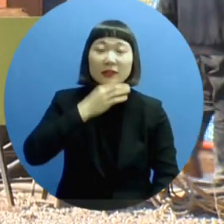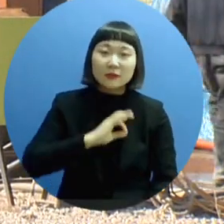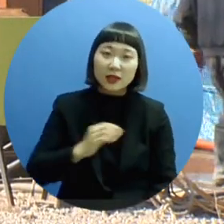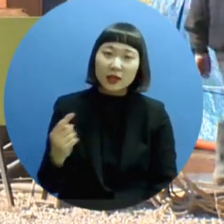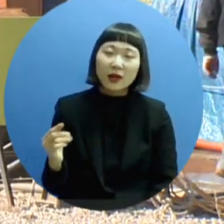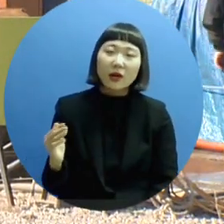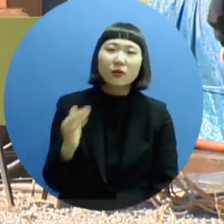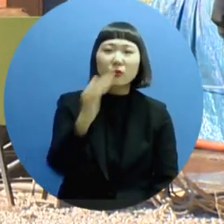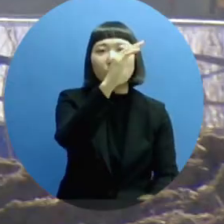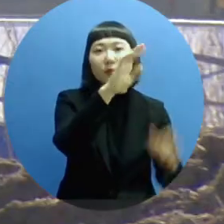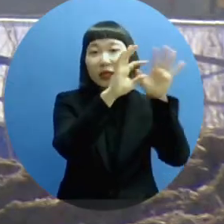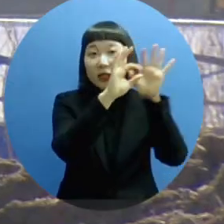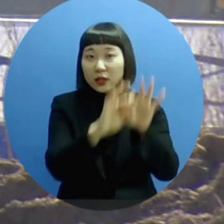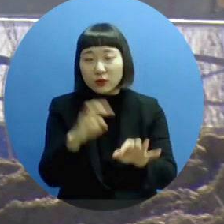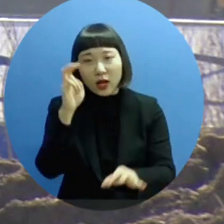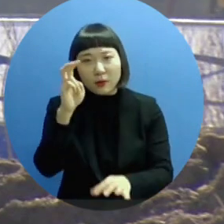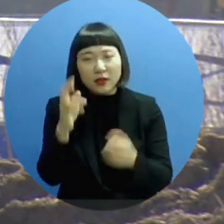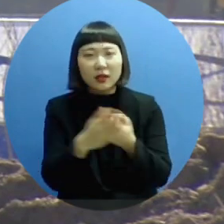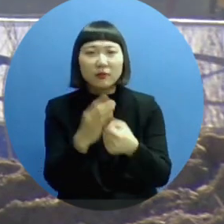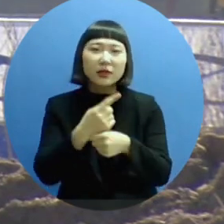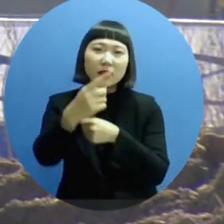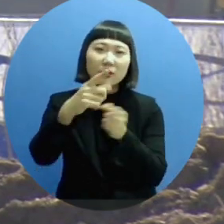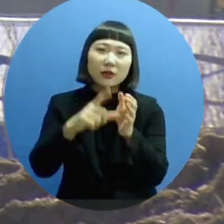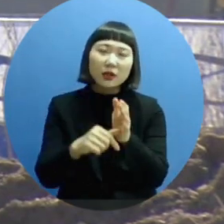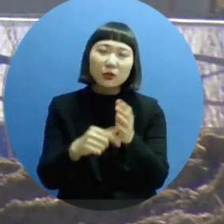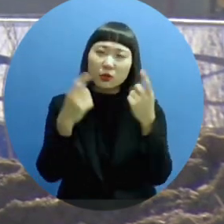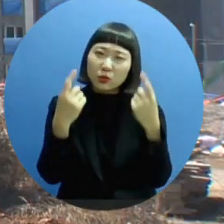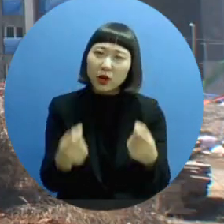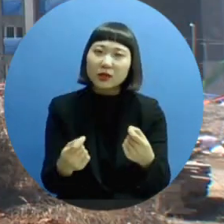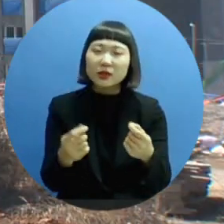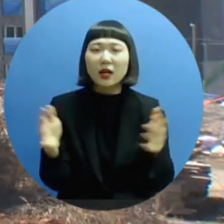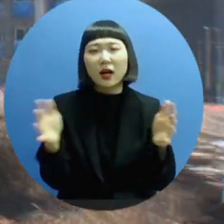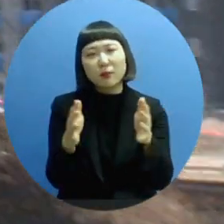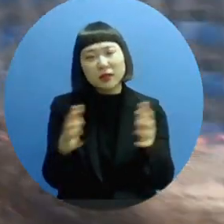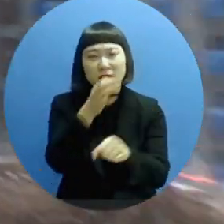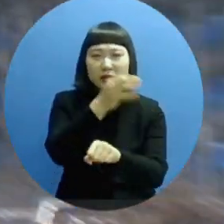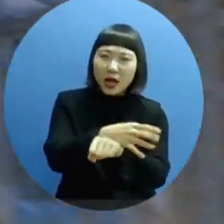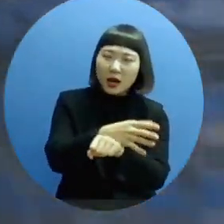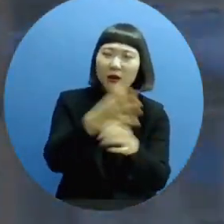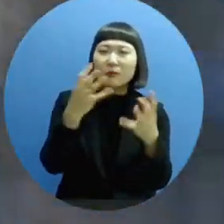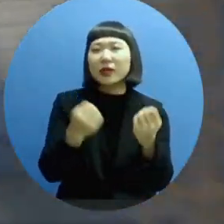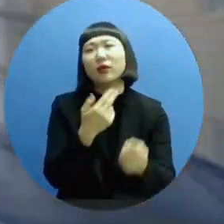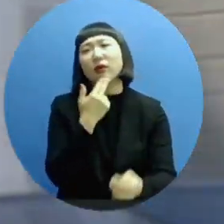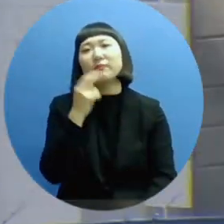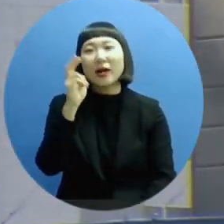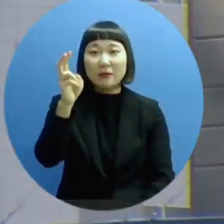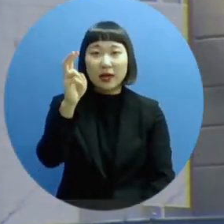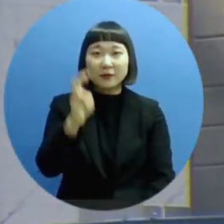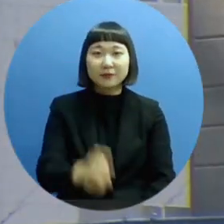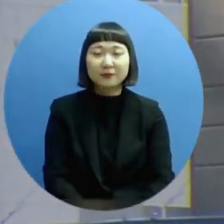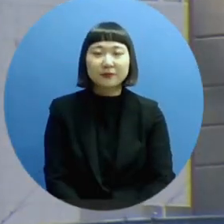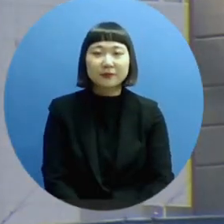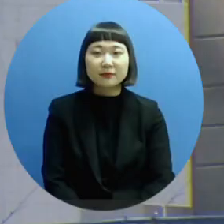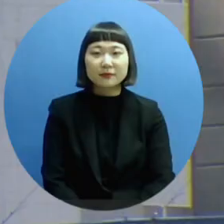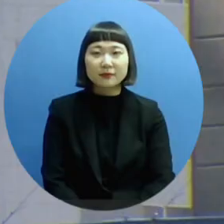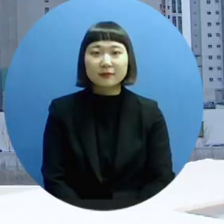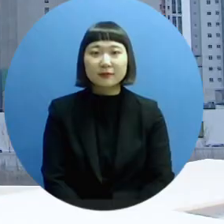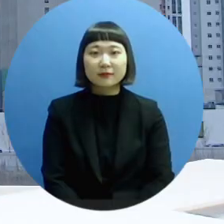만큼 내년에도 아파트 시장이 쉽게 활력을 찾지 못할 거라고 전망했습니다. NIB 뉴스